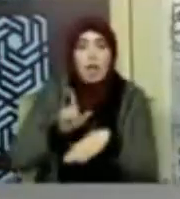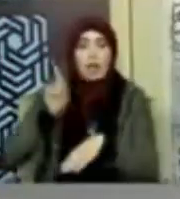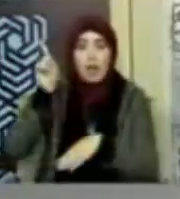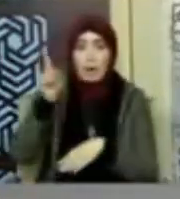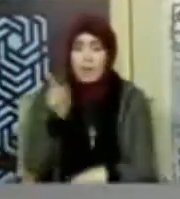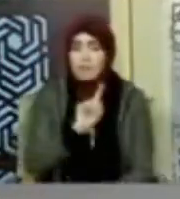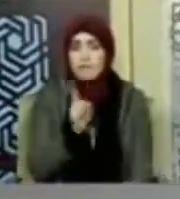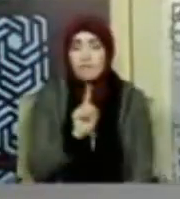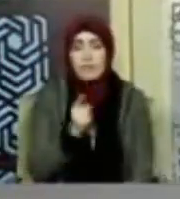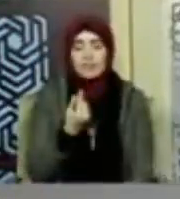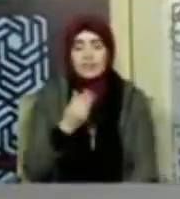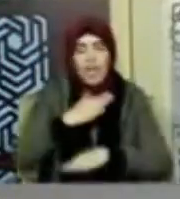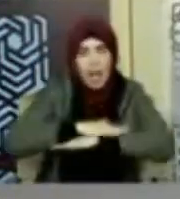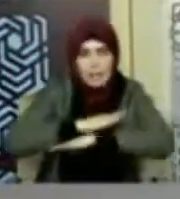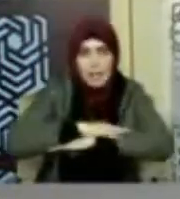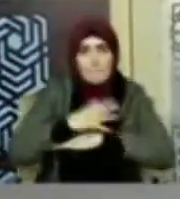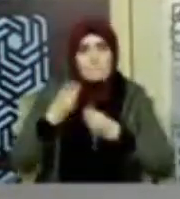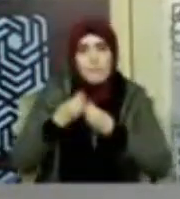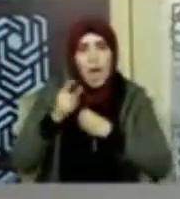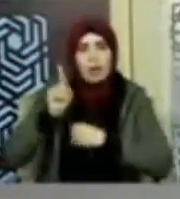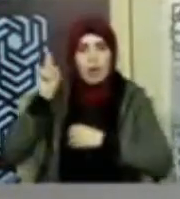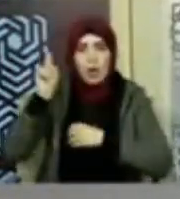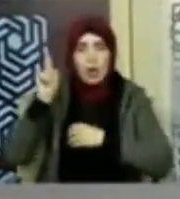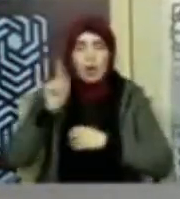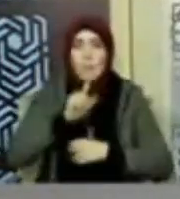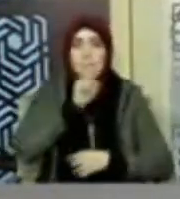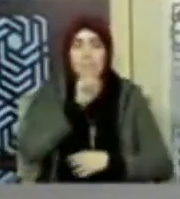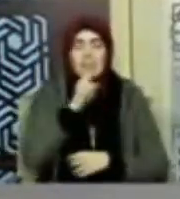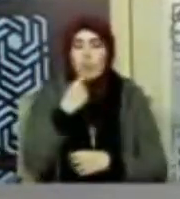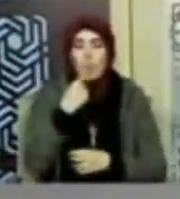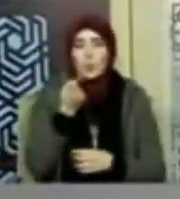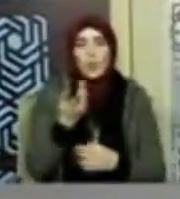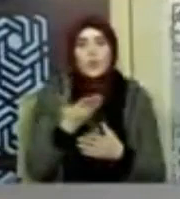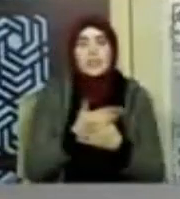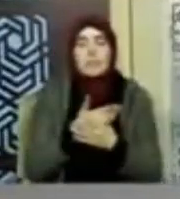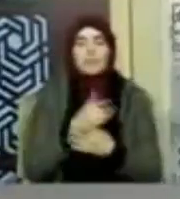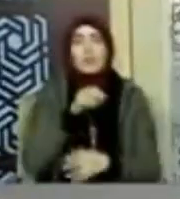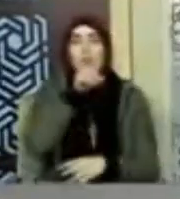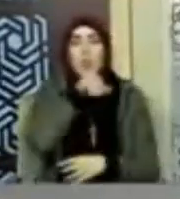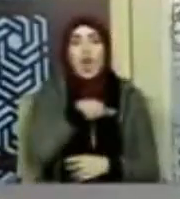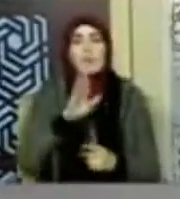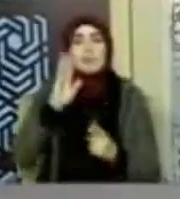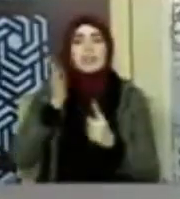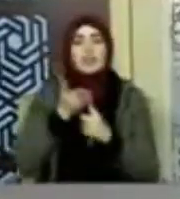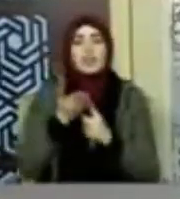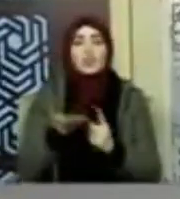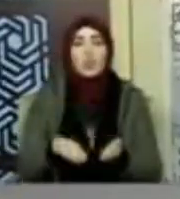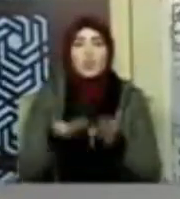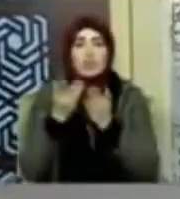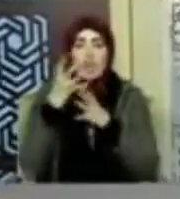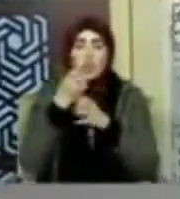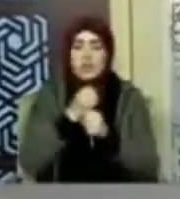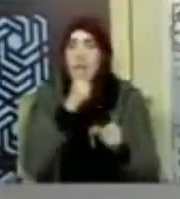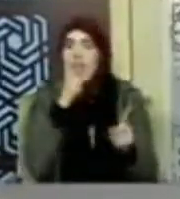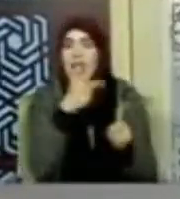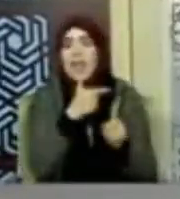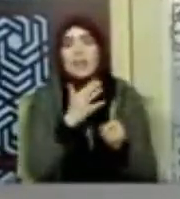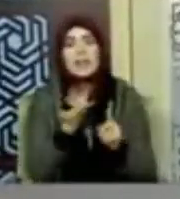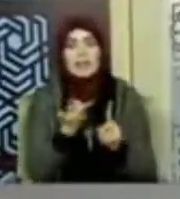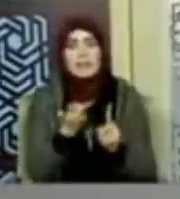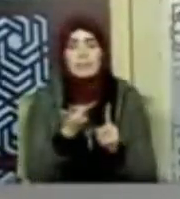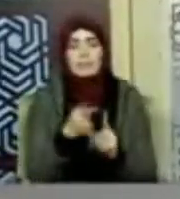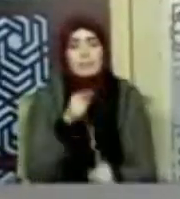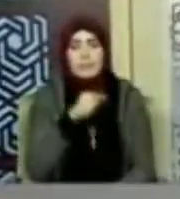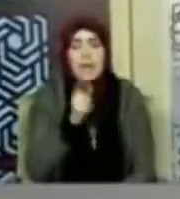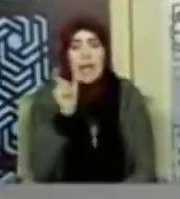فعلا من الأدب مع الله. لكن ماذا كان من سيدنا رسول الله صلى الله عليه وسلم؟ النبي